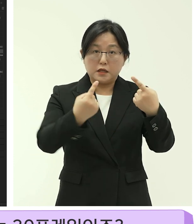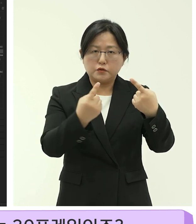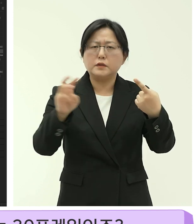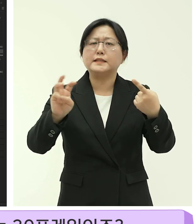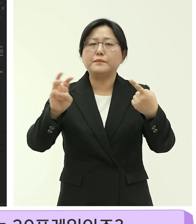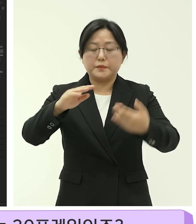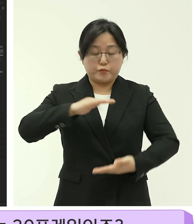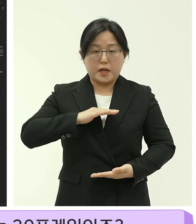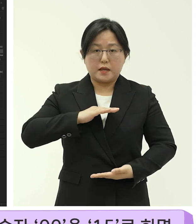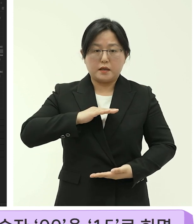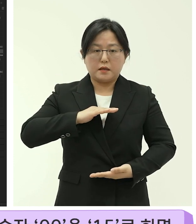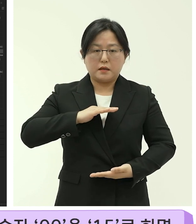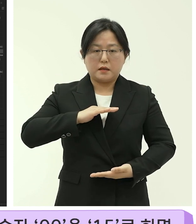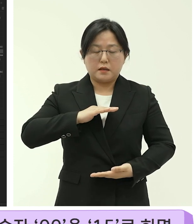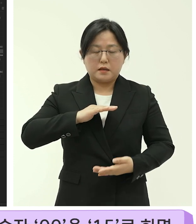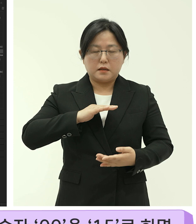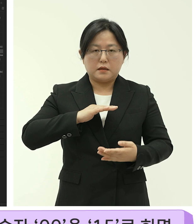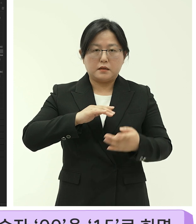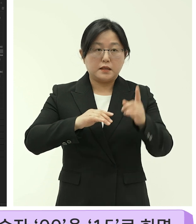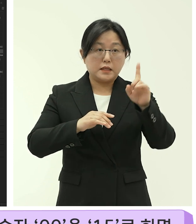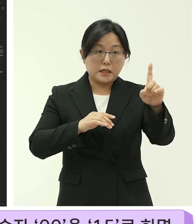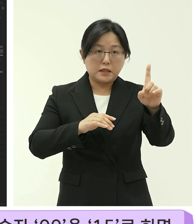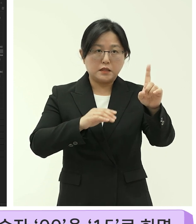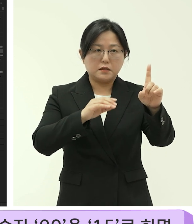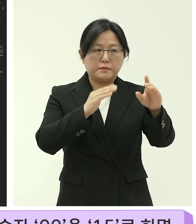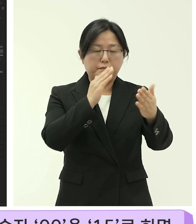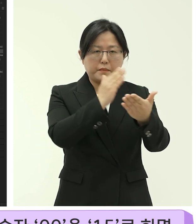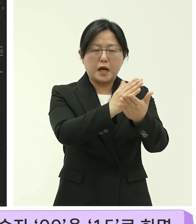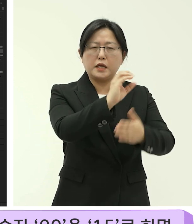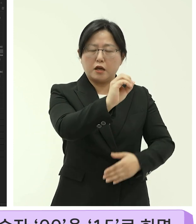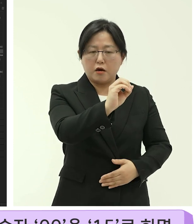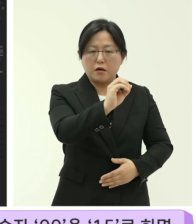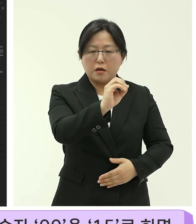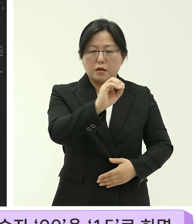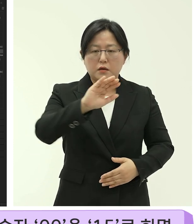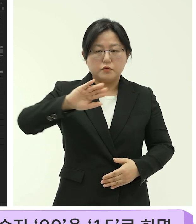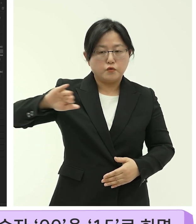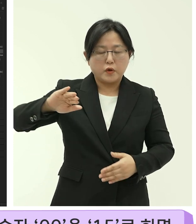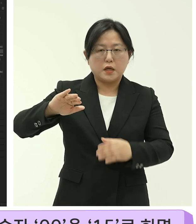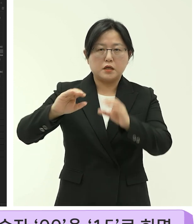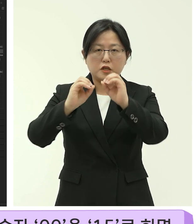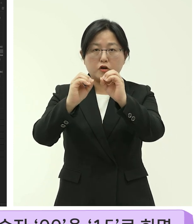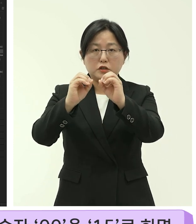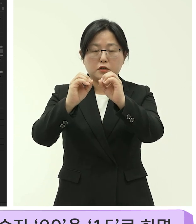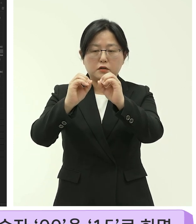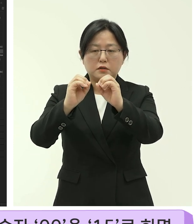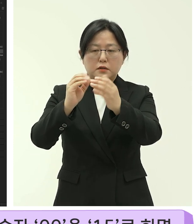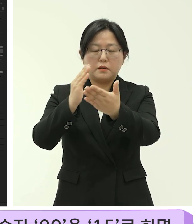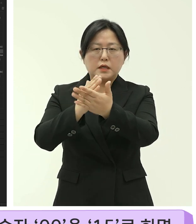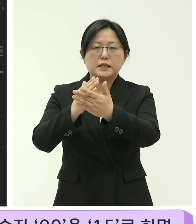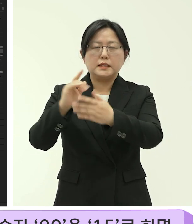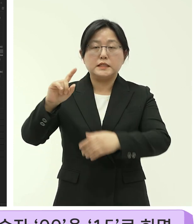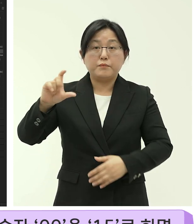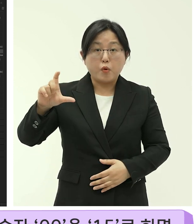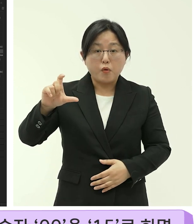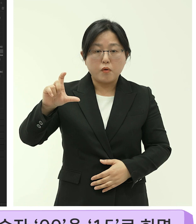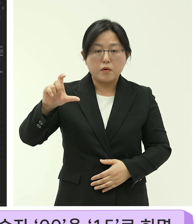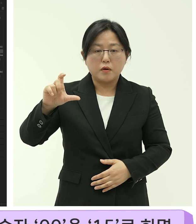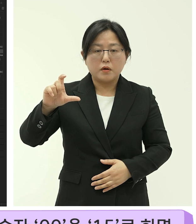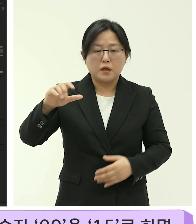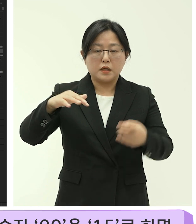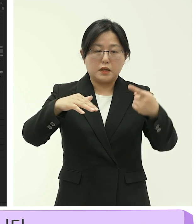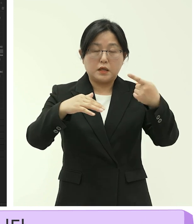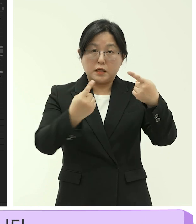1초는 30프레임이죠. 그래서 앞에 있는 1을 0으로 바꾸고 뒤에 있는 숫자 00을